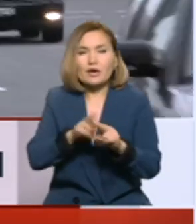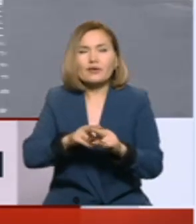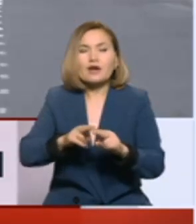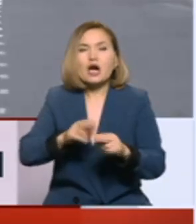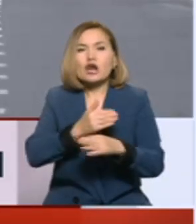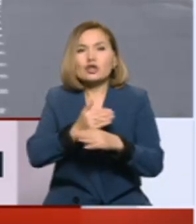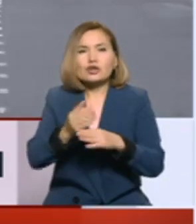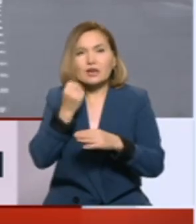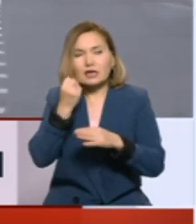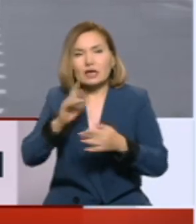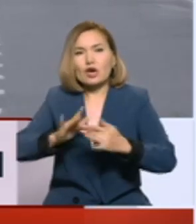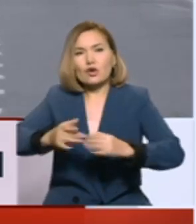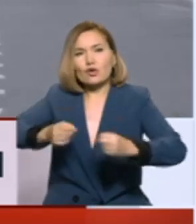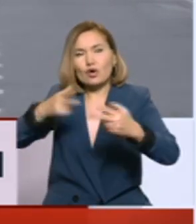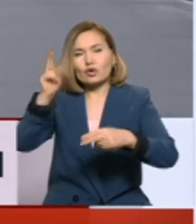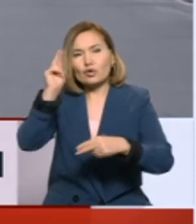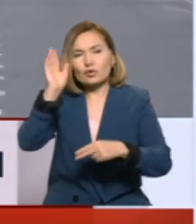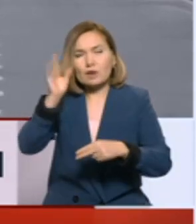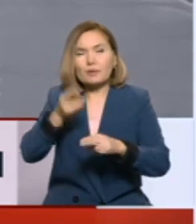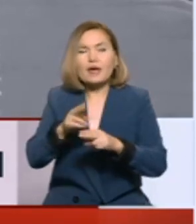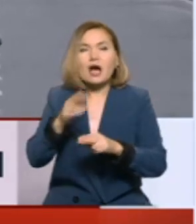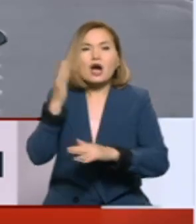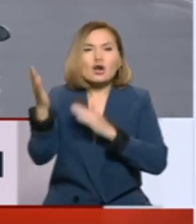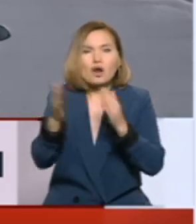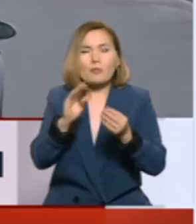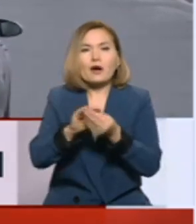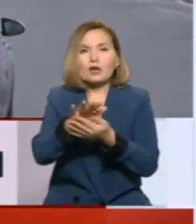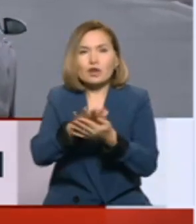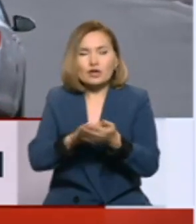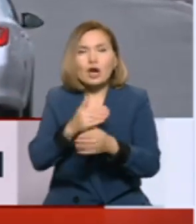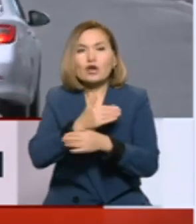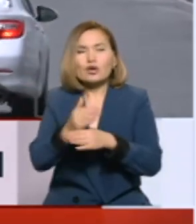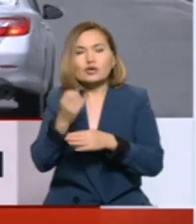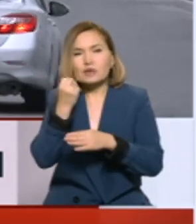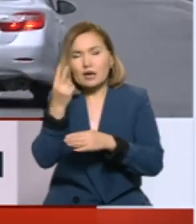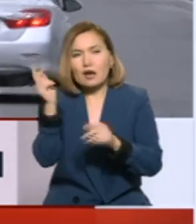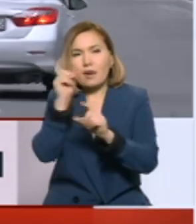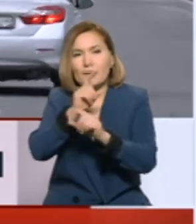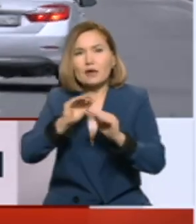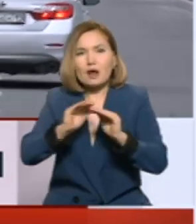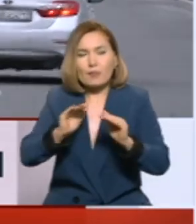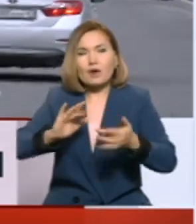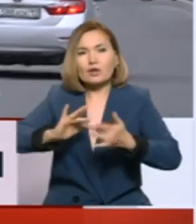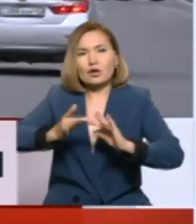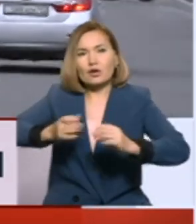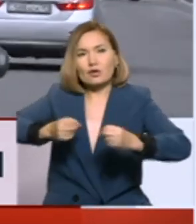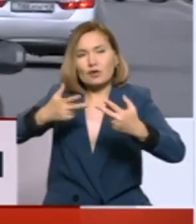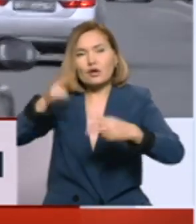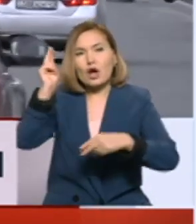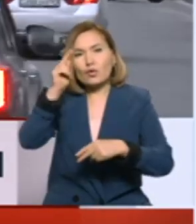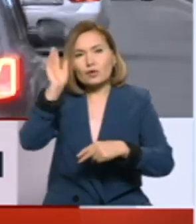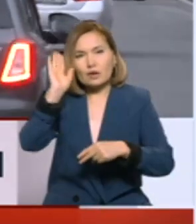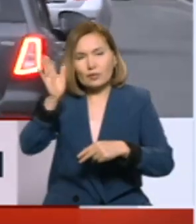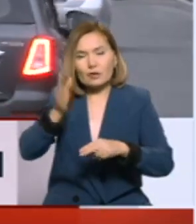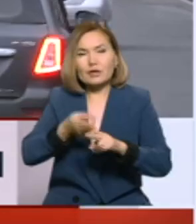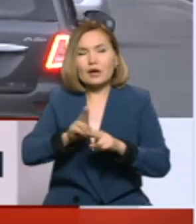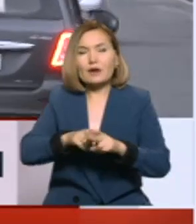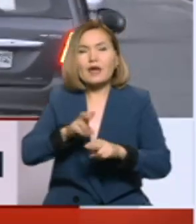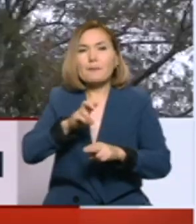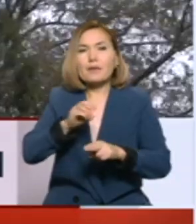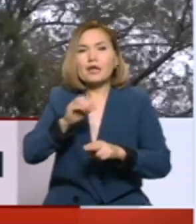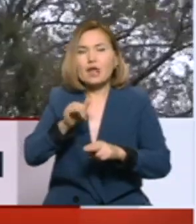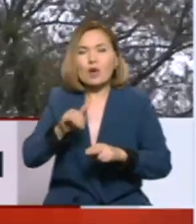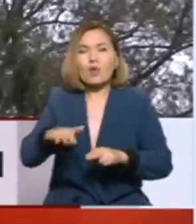оқуға көшірілді. Егер жел басылмаса, түстен дейінгі оқуда онлайн болады. Сондай-ақ Бейнеу ауданы